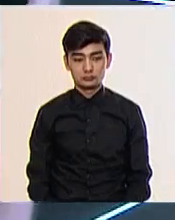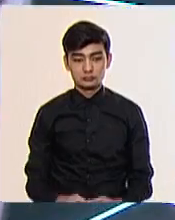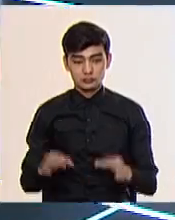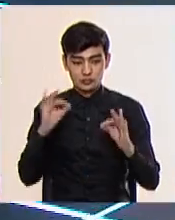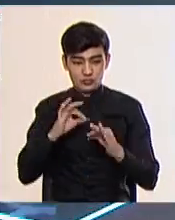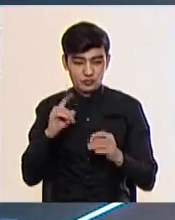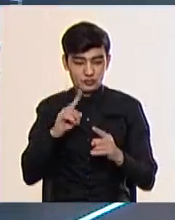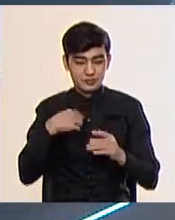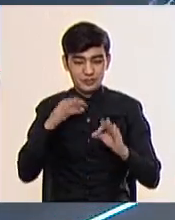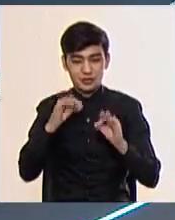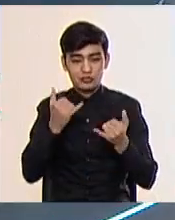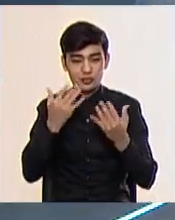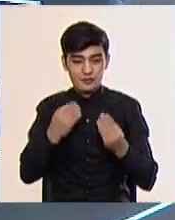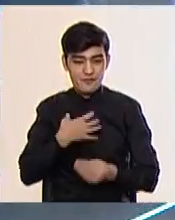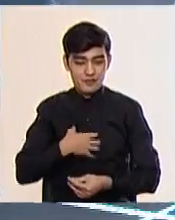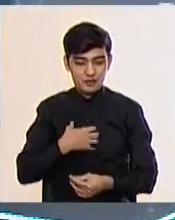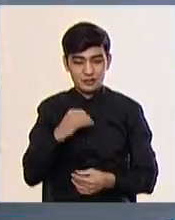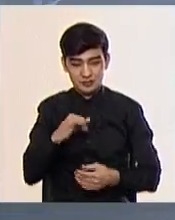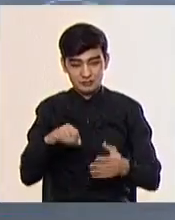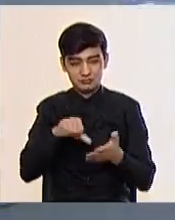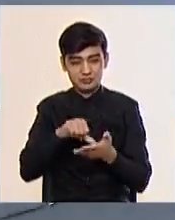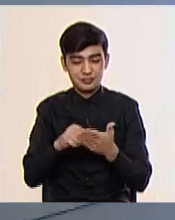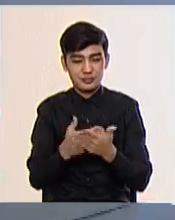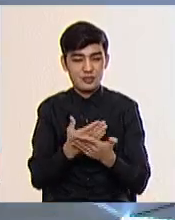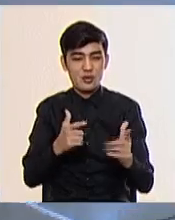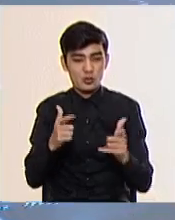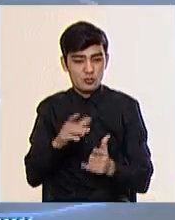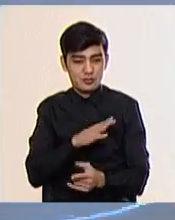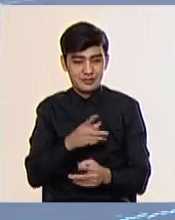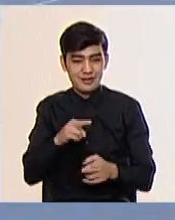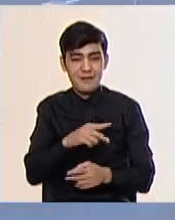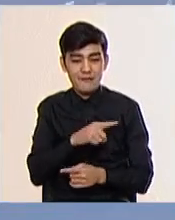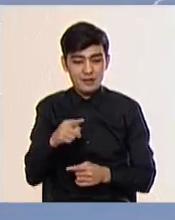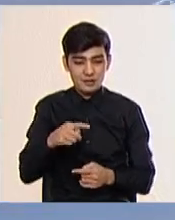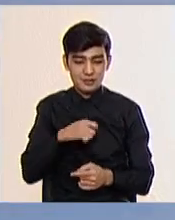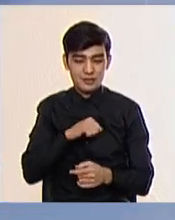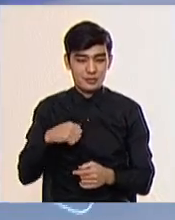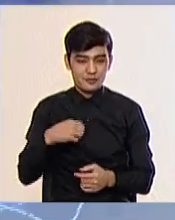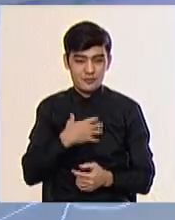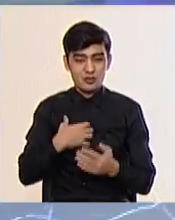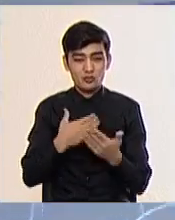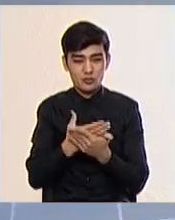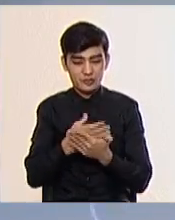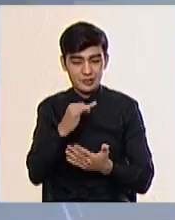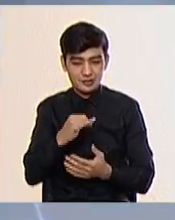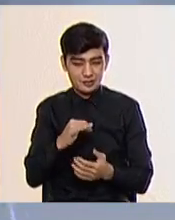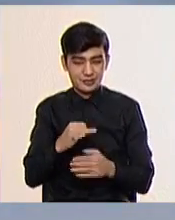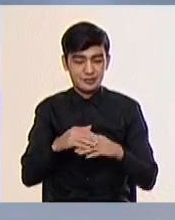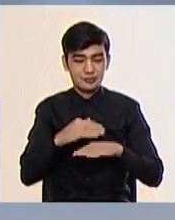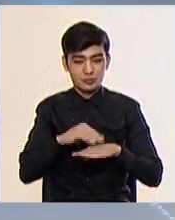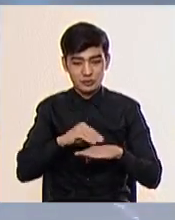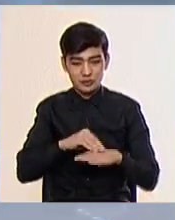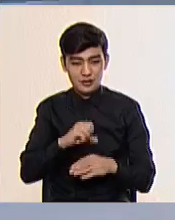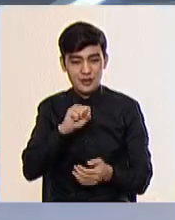То, о чем мы расскажем вам сегодня, очень важно. Корреспонденты Информбюро приготовили для вас самую актуальную информацию. Здравствуйте, я Аскармин